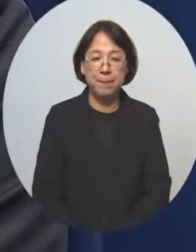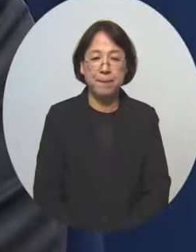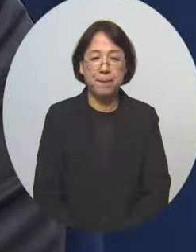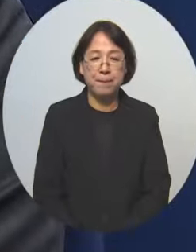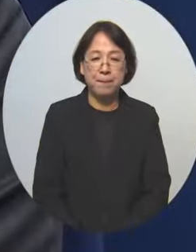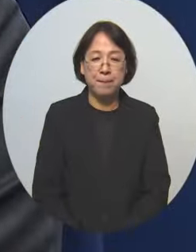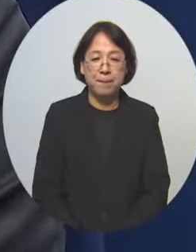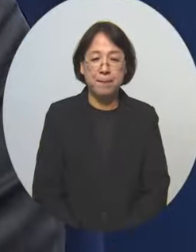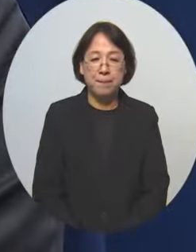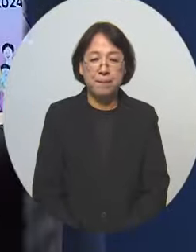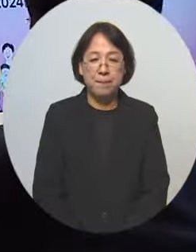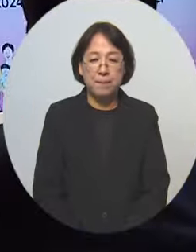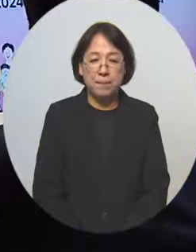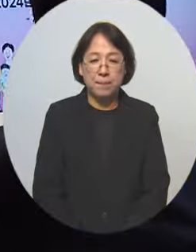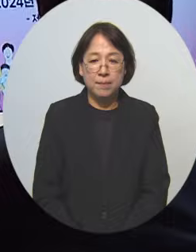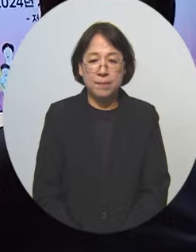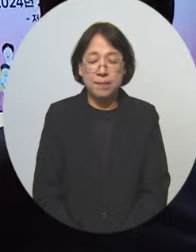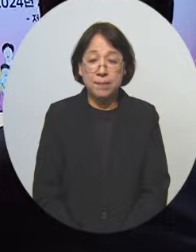김유리입니다.